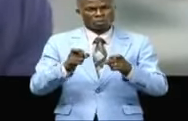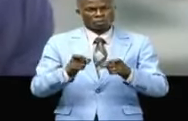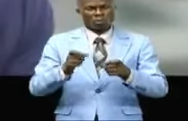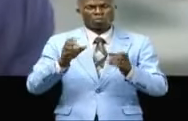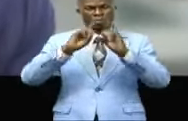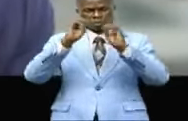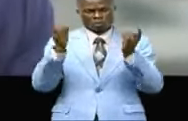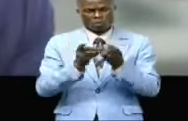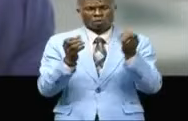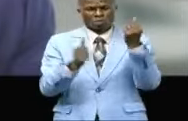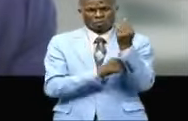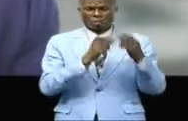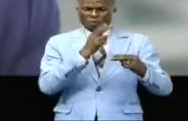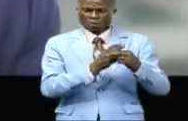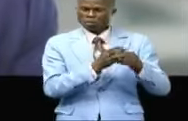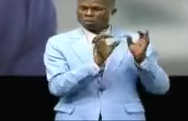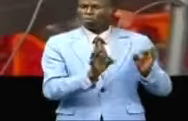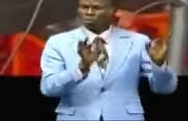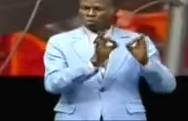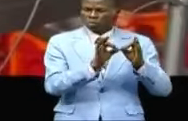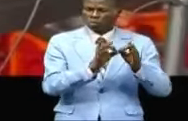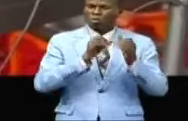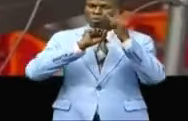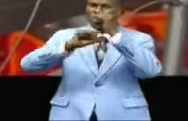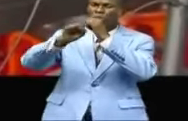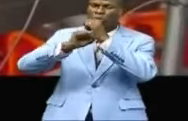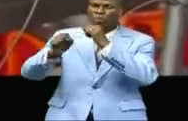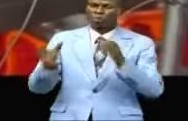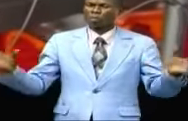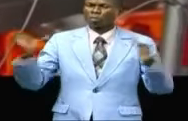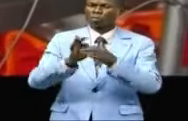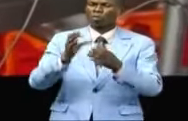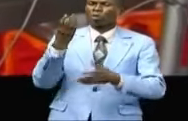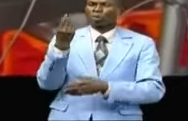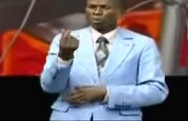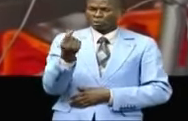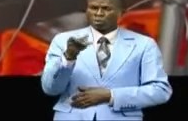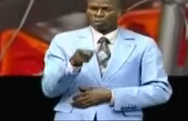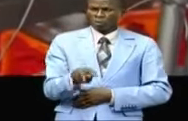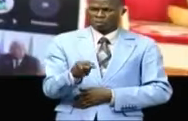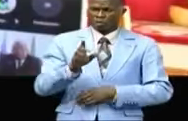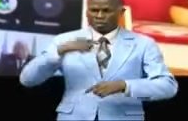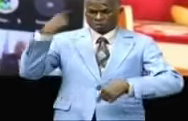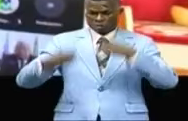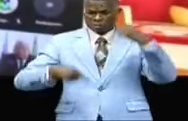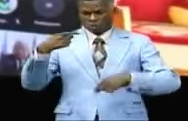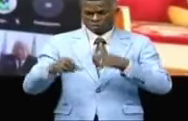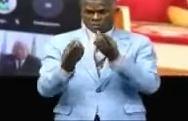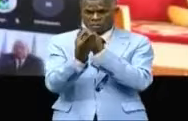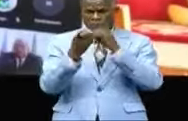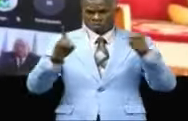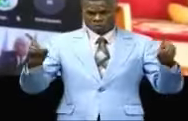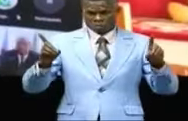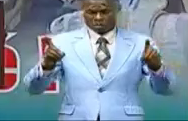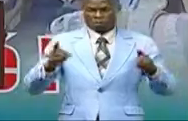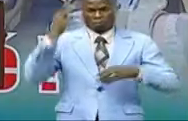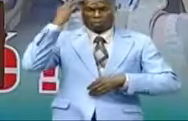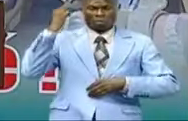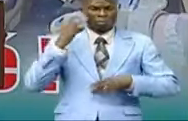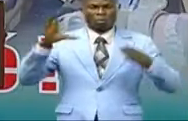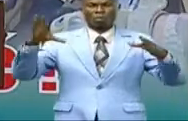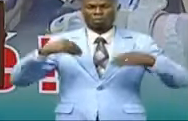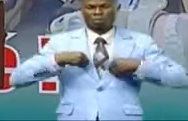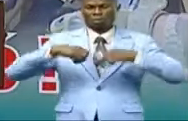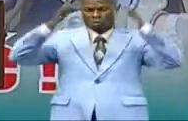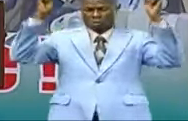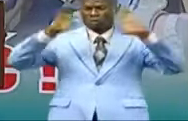orthodoxe des concernés, de la nécessité de promouvoir l'inclusion financière. Après débat et délibération, le Conseil des ministres a